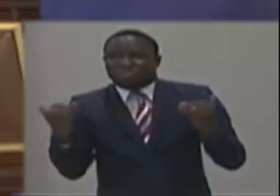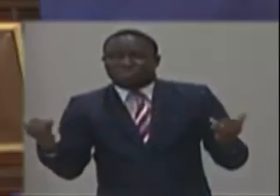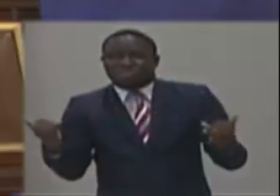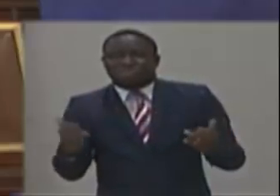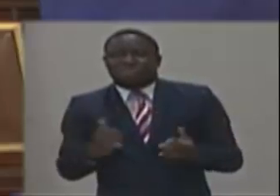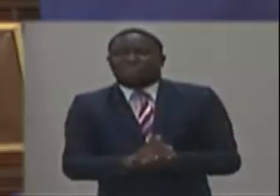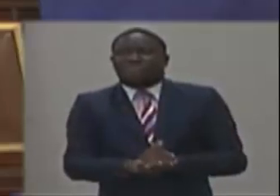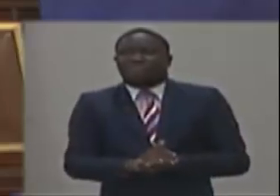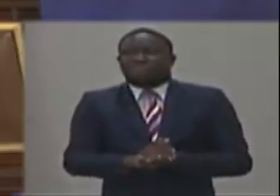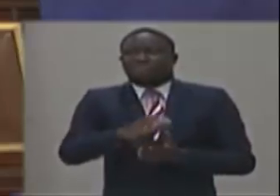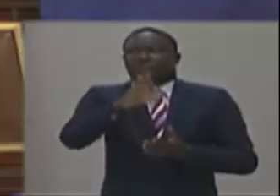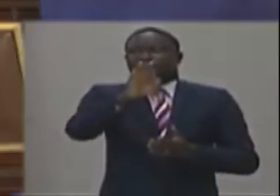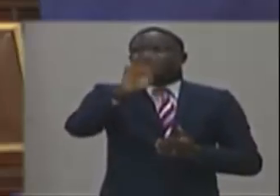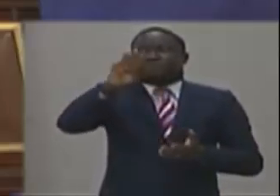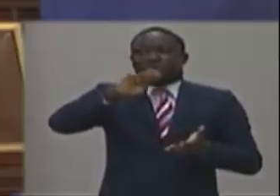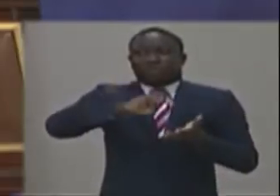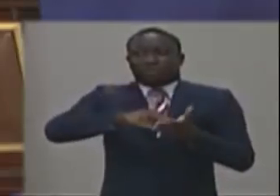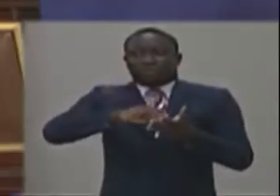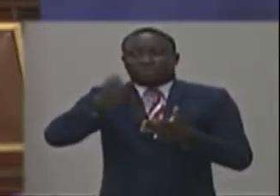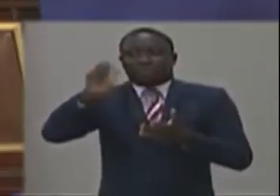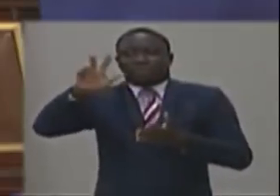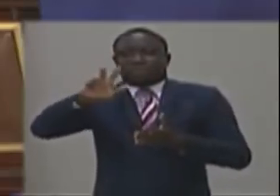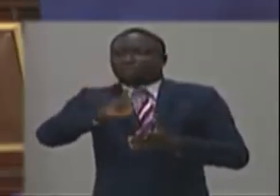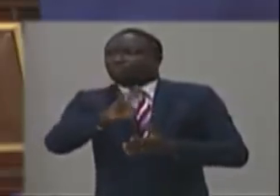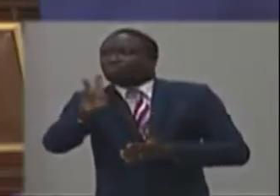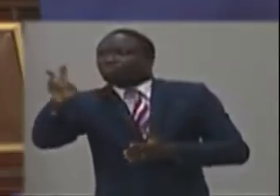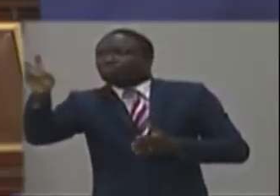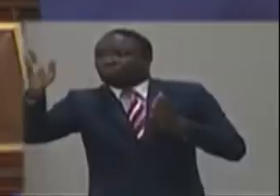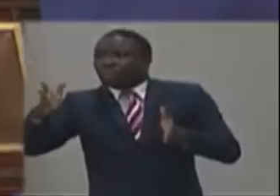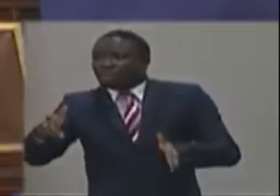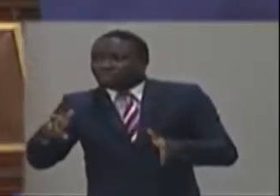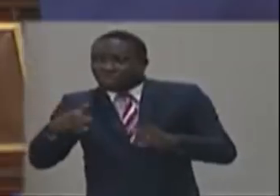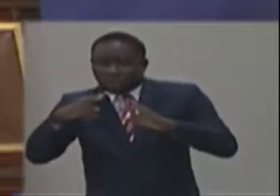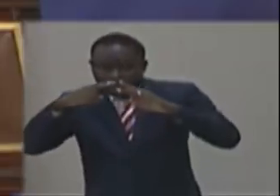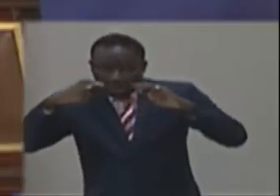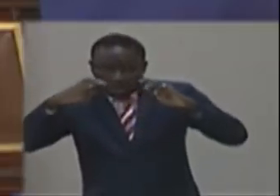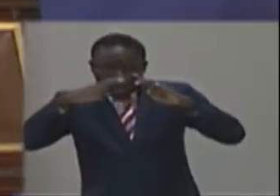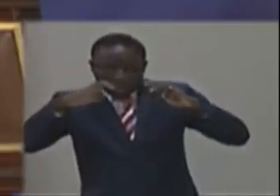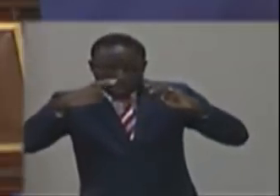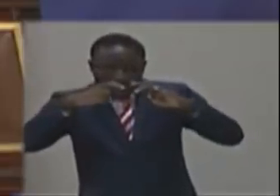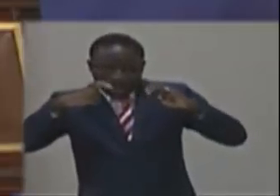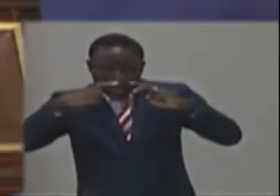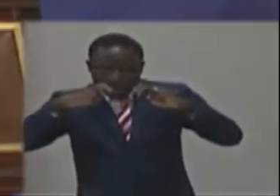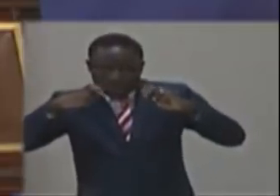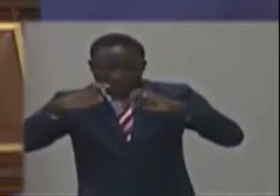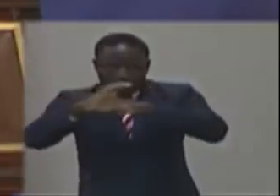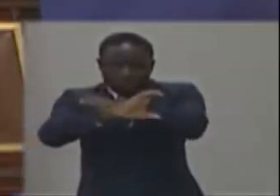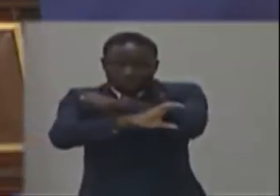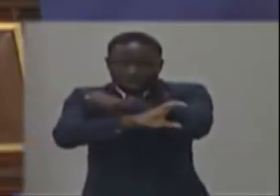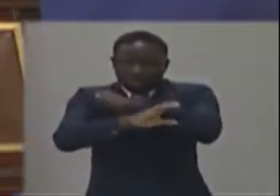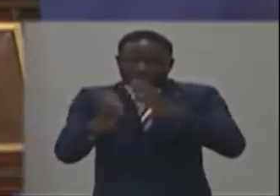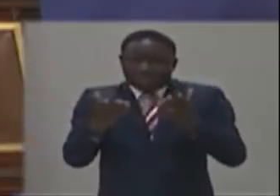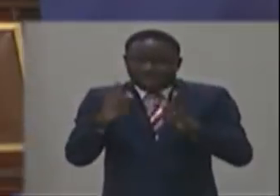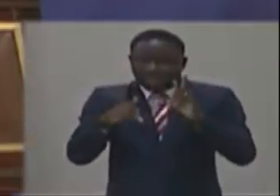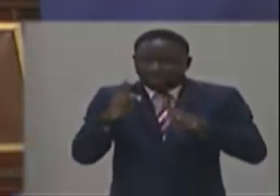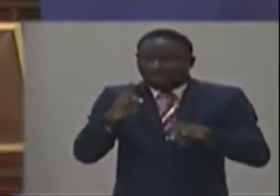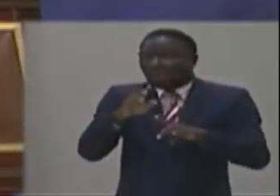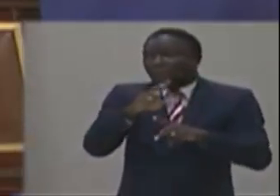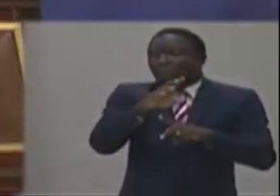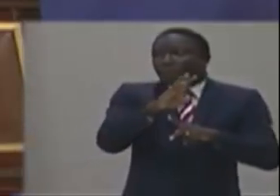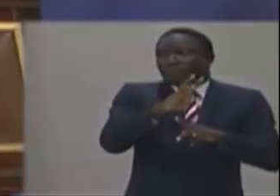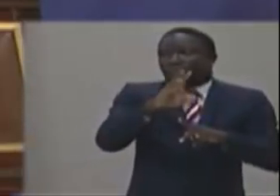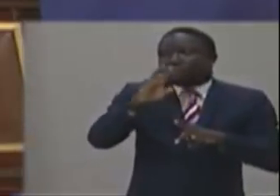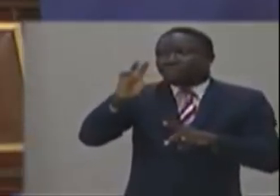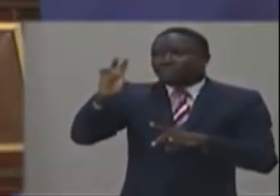aujourd'hui. 91 013 voyageurs ont été dépistés dans l'aéroport Toussaint Louverture à Cap Haïtien. 66